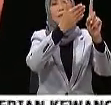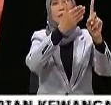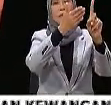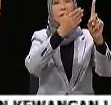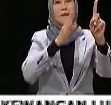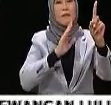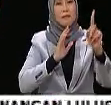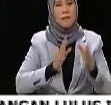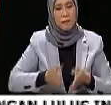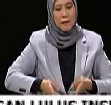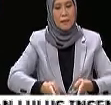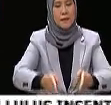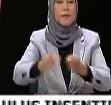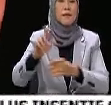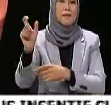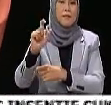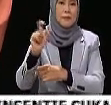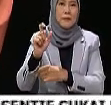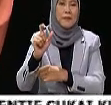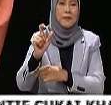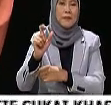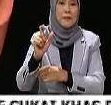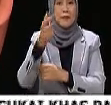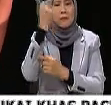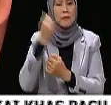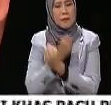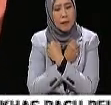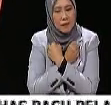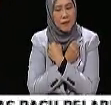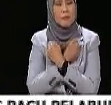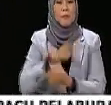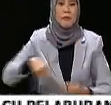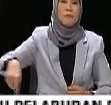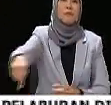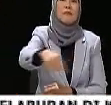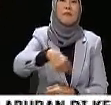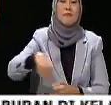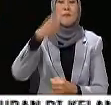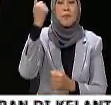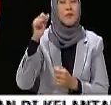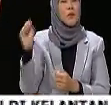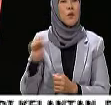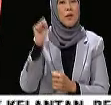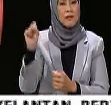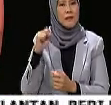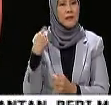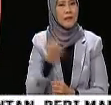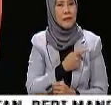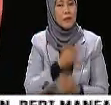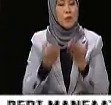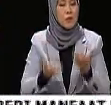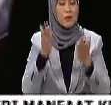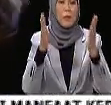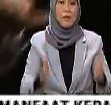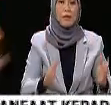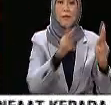Fitrah asal mereka Kalau kita sayang pada mereka karena mereka tuh mungkin saudara kita mungkin uang Kampung